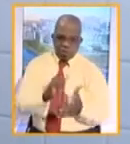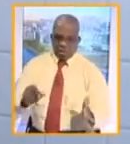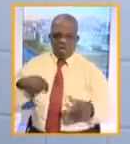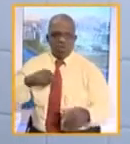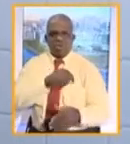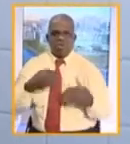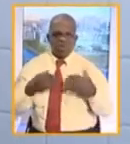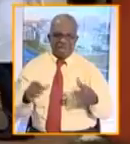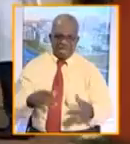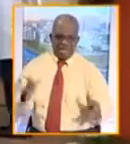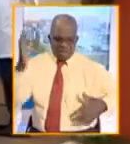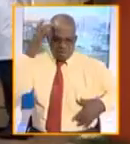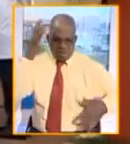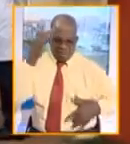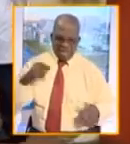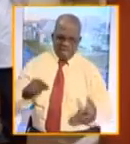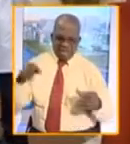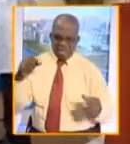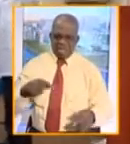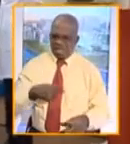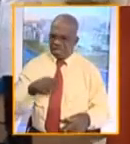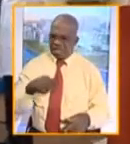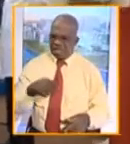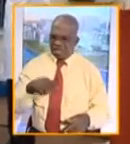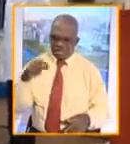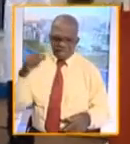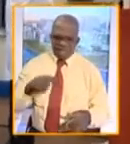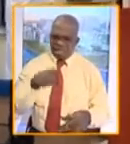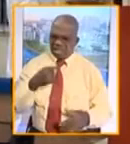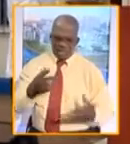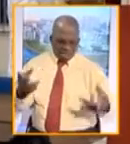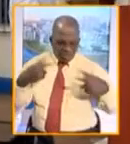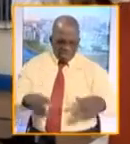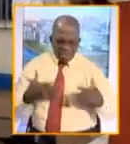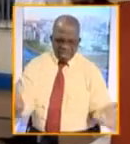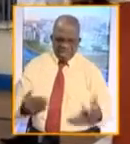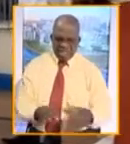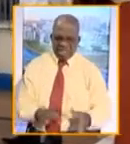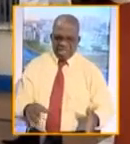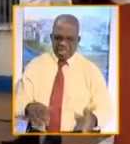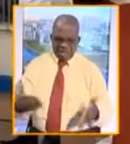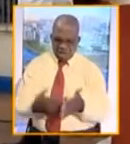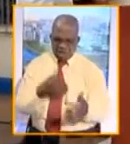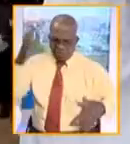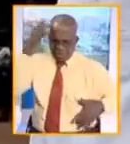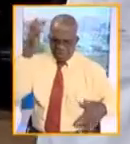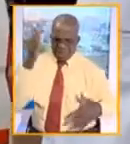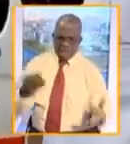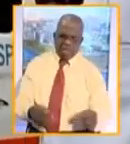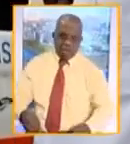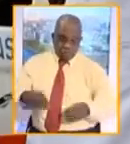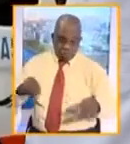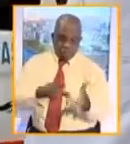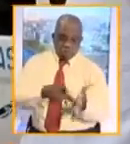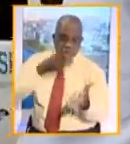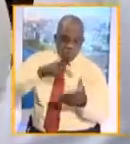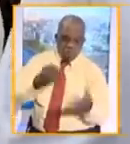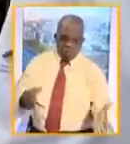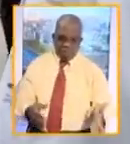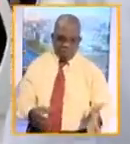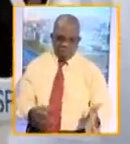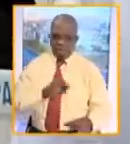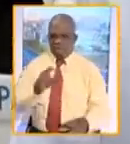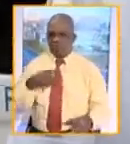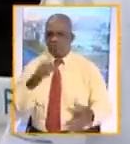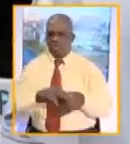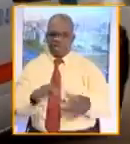pathologies professionnelles que nous rencontrons. Leur volonté d'améliorer la prise en charge des malades, les responsables du port autonome de San Pedro ne cessent